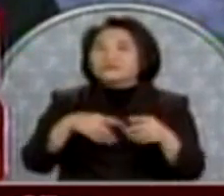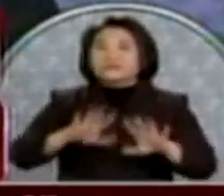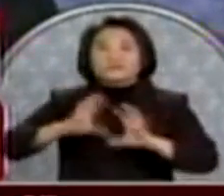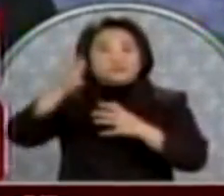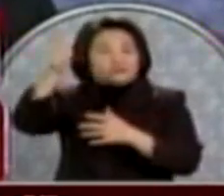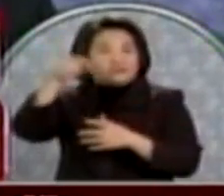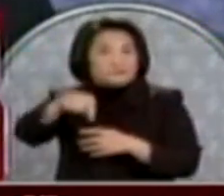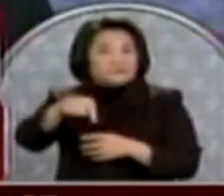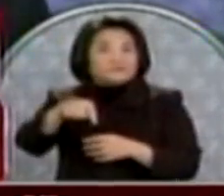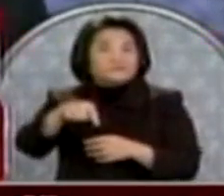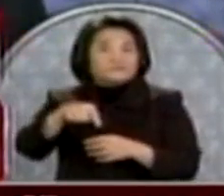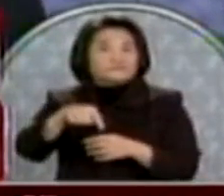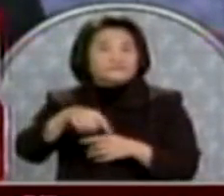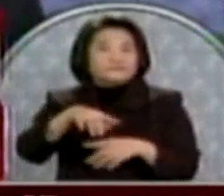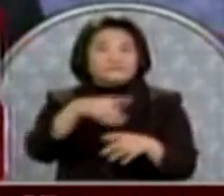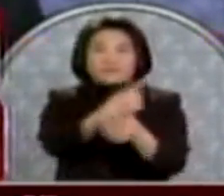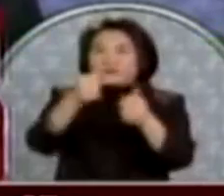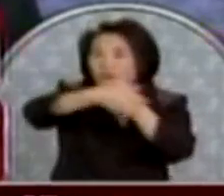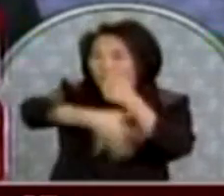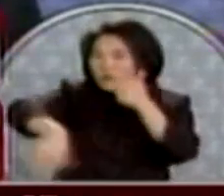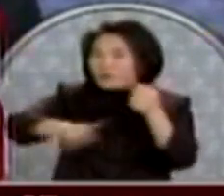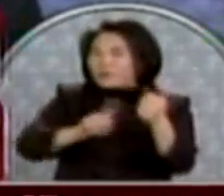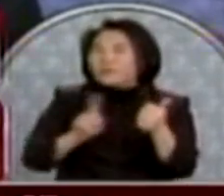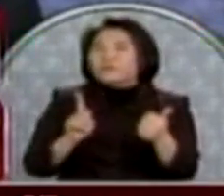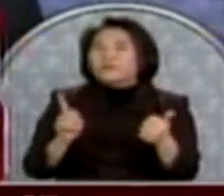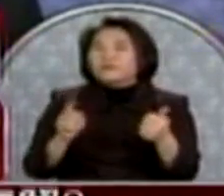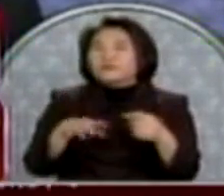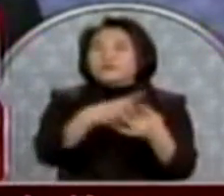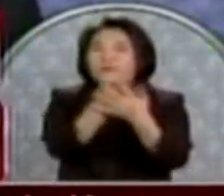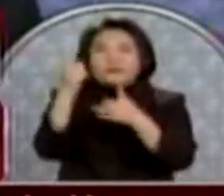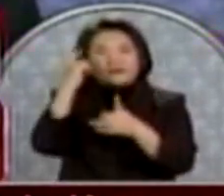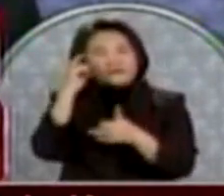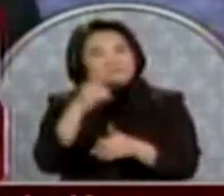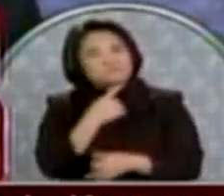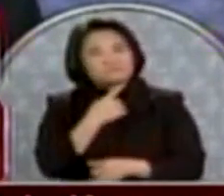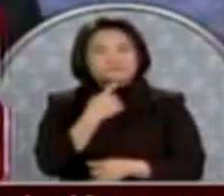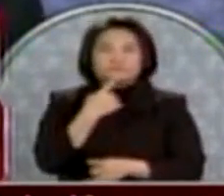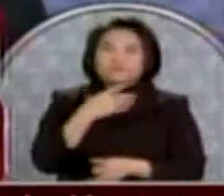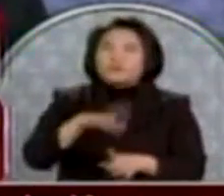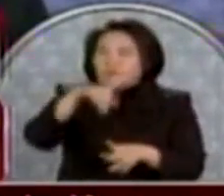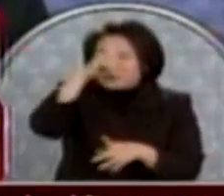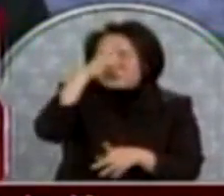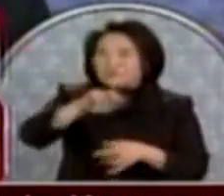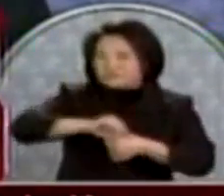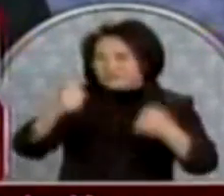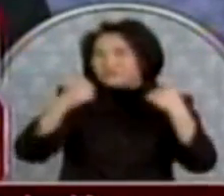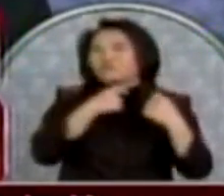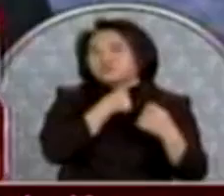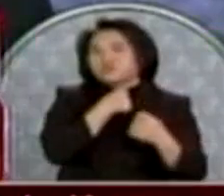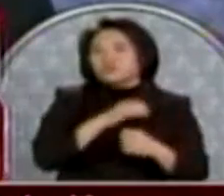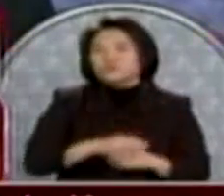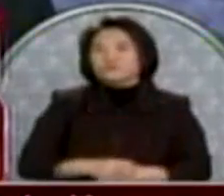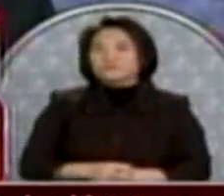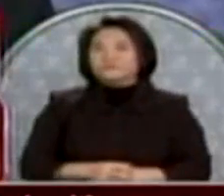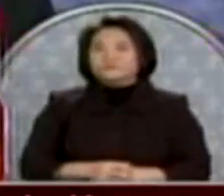现在总统府所有的这些功能，很显然大家都还有很大的期待，应该去加强。